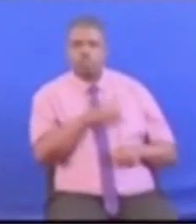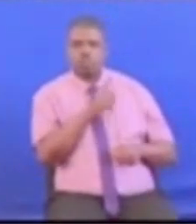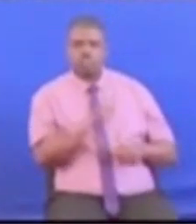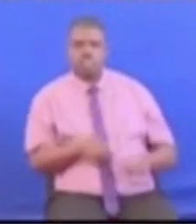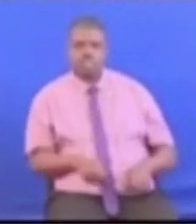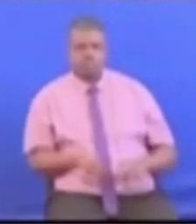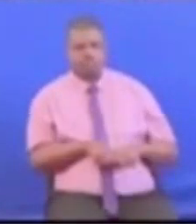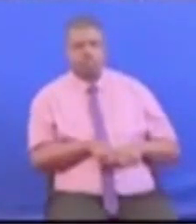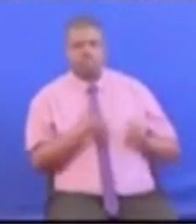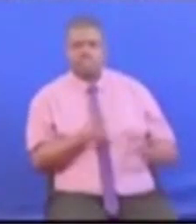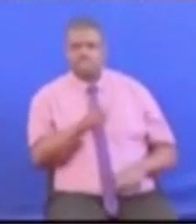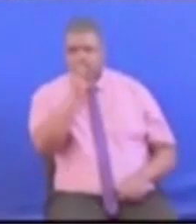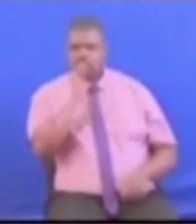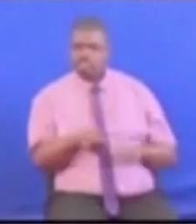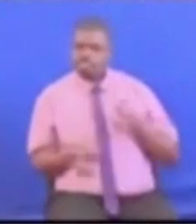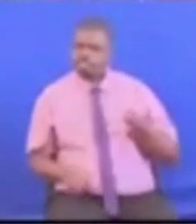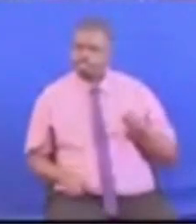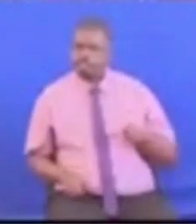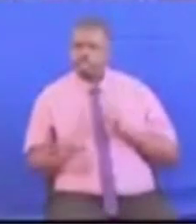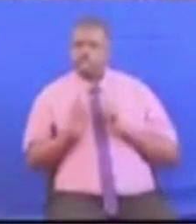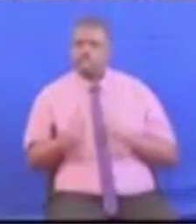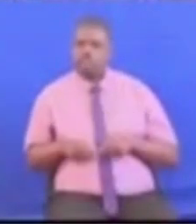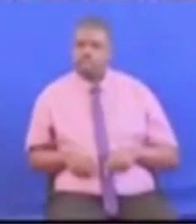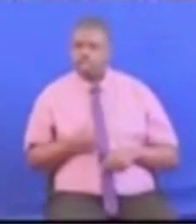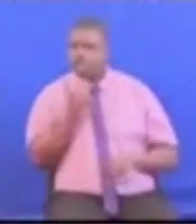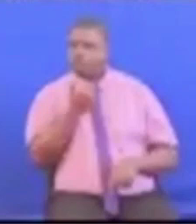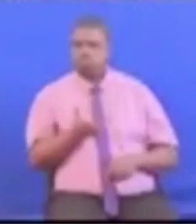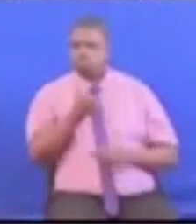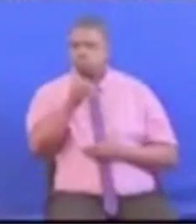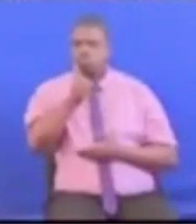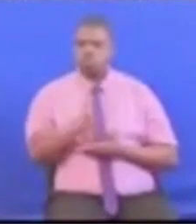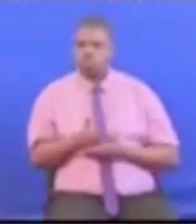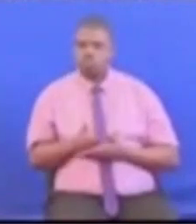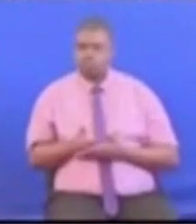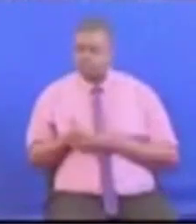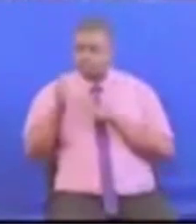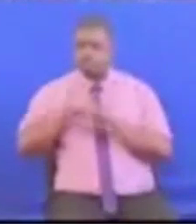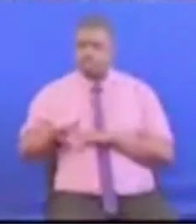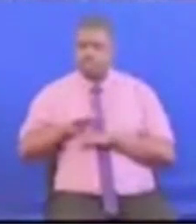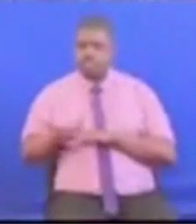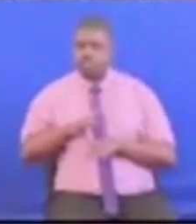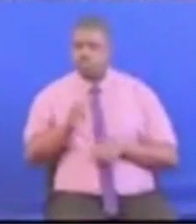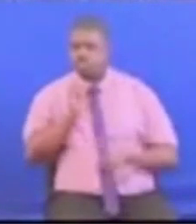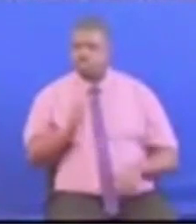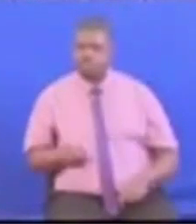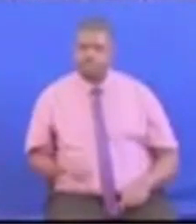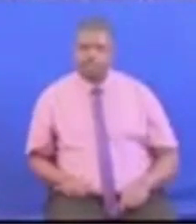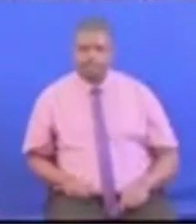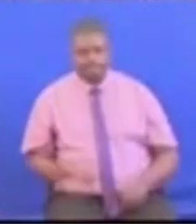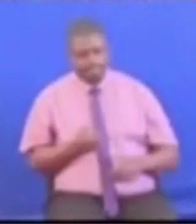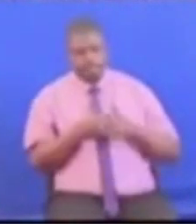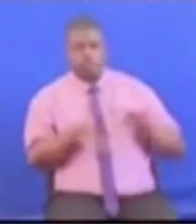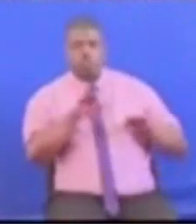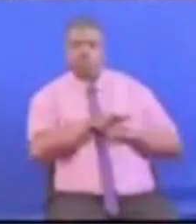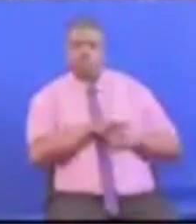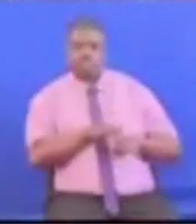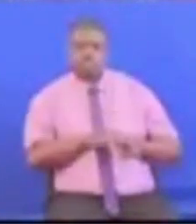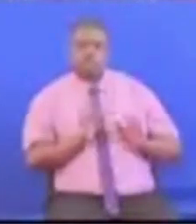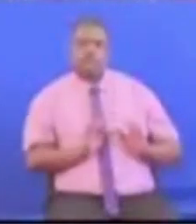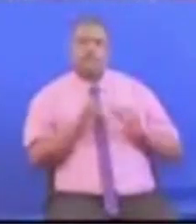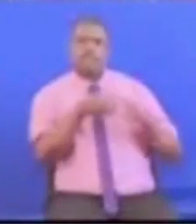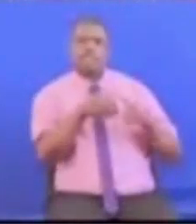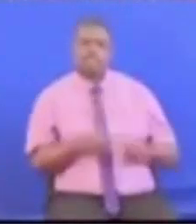utovu mkubwa wa nidhamu ikiwa atapuuza uamuzi au maelekezo ya spika au mwenyekiti wa